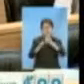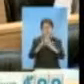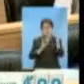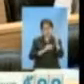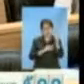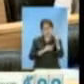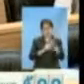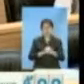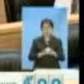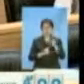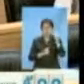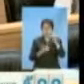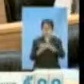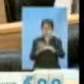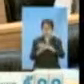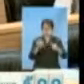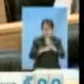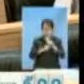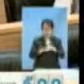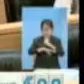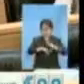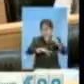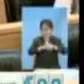ามารถที่จะมีแผนพัฒนาสนามกีฬาที่สุ